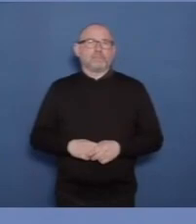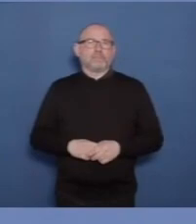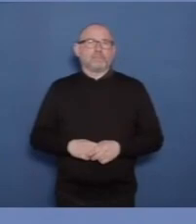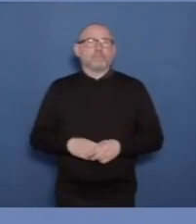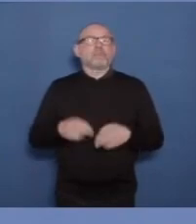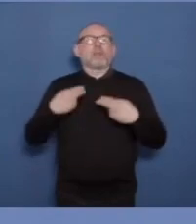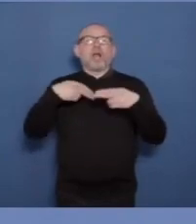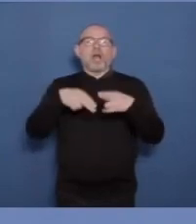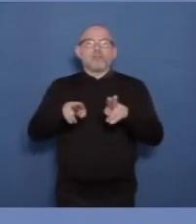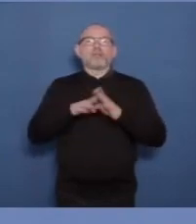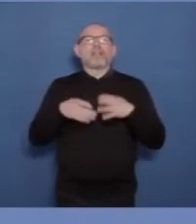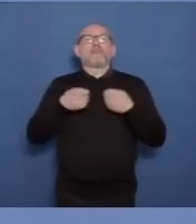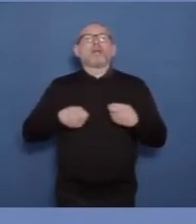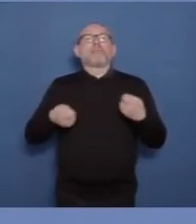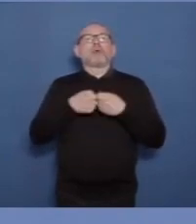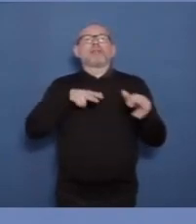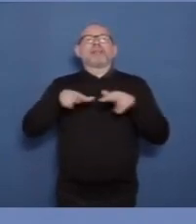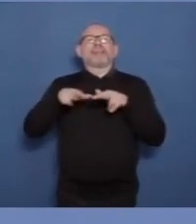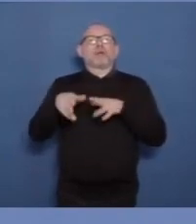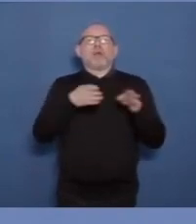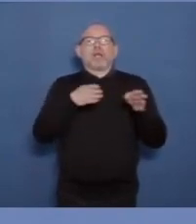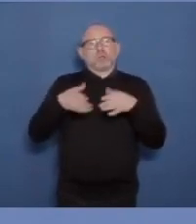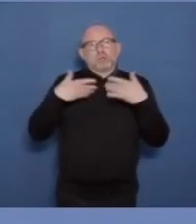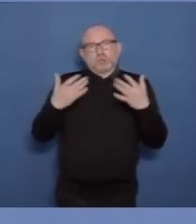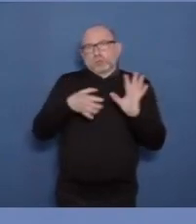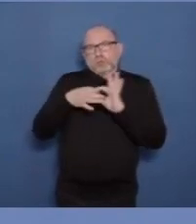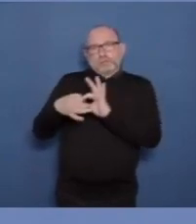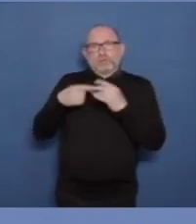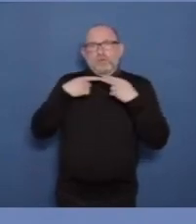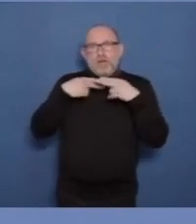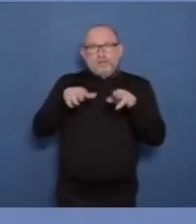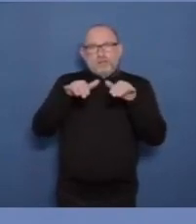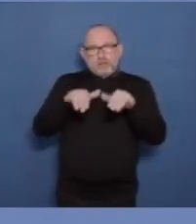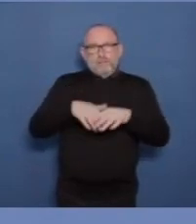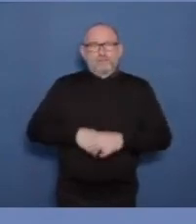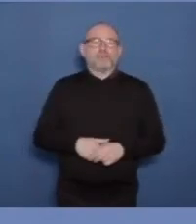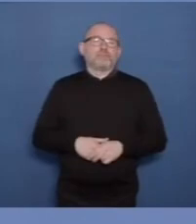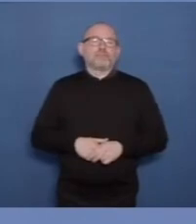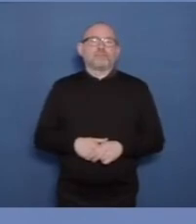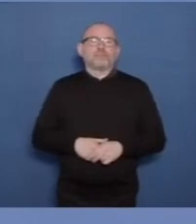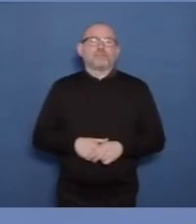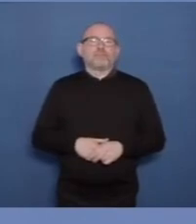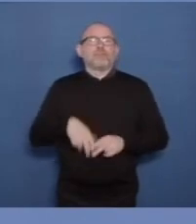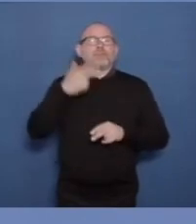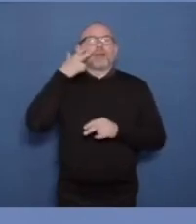eingeordnet, wie ich das für die Bundesregierung einordnen kann. Herr Jordans?